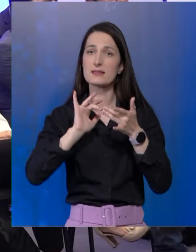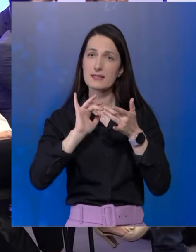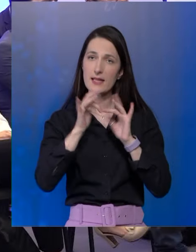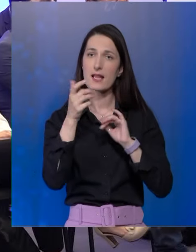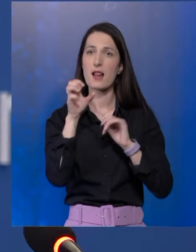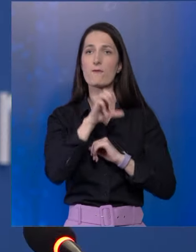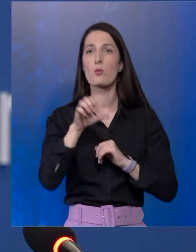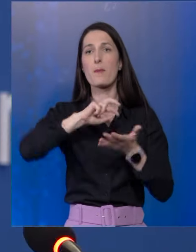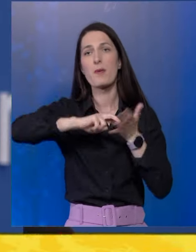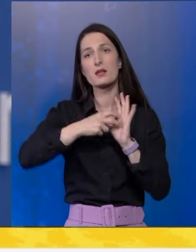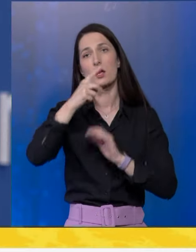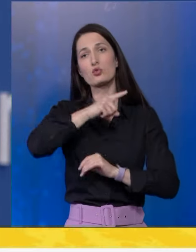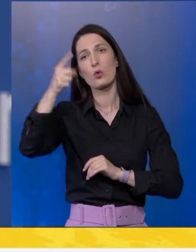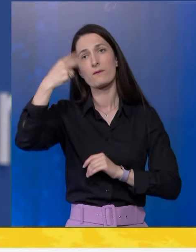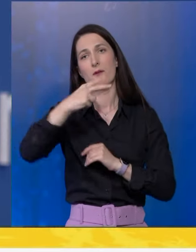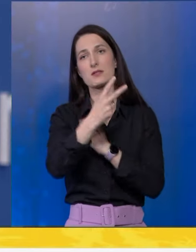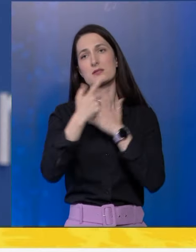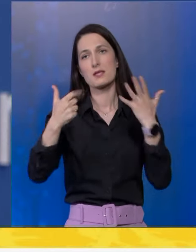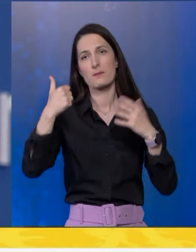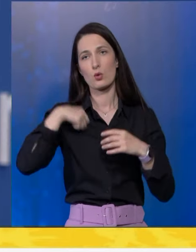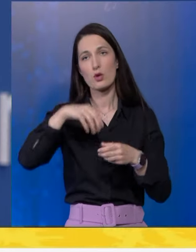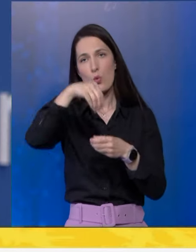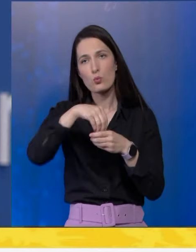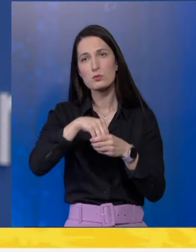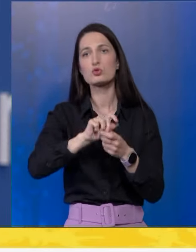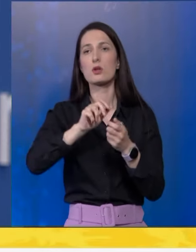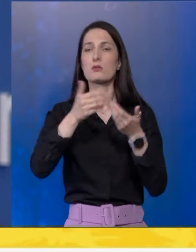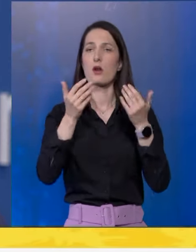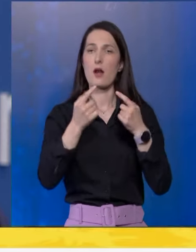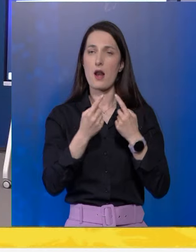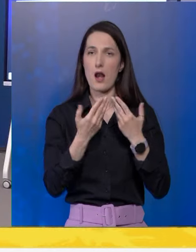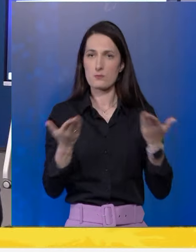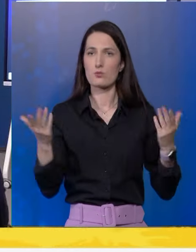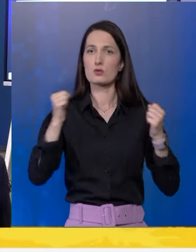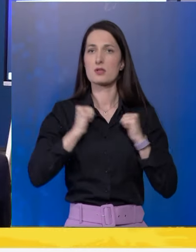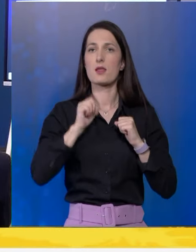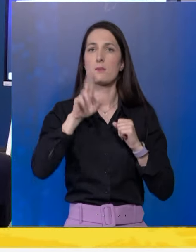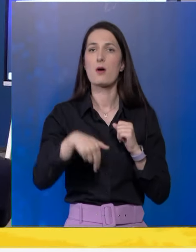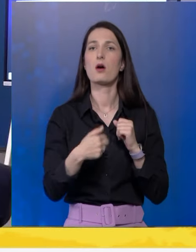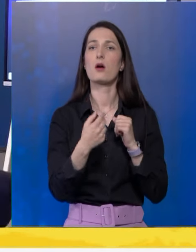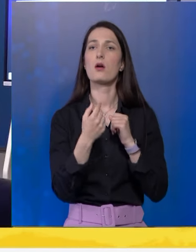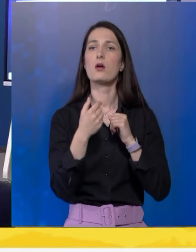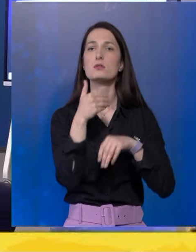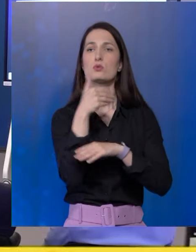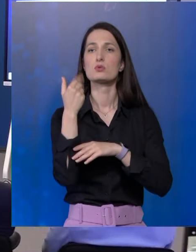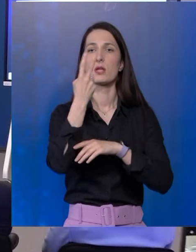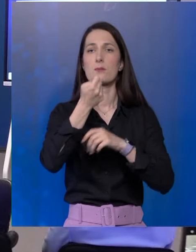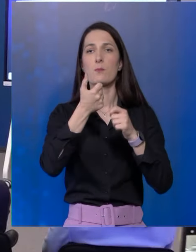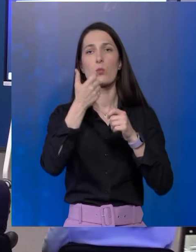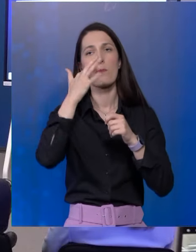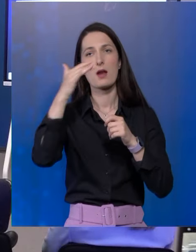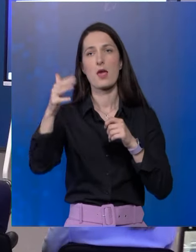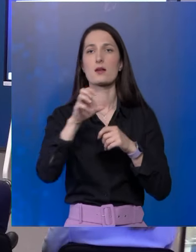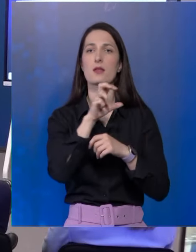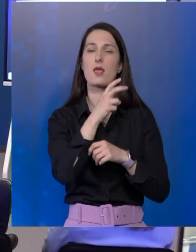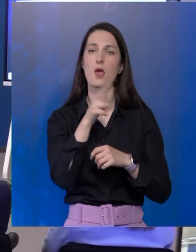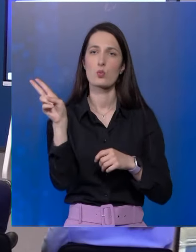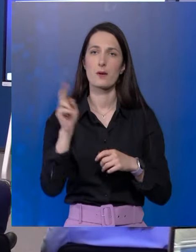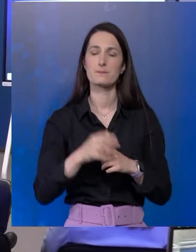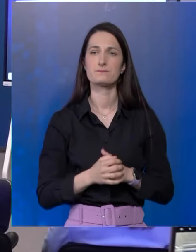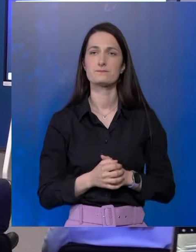2027. godine, a ukupni budžet na raspolaganju za kompanije i institucije je 7,5 milijardi eura.